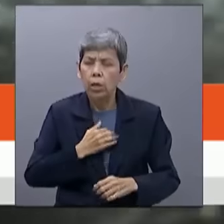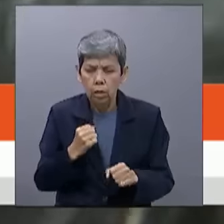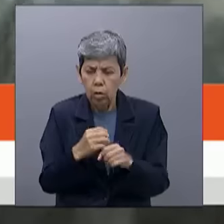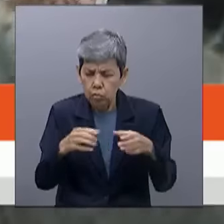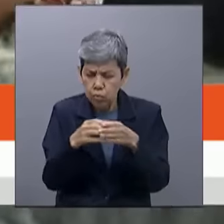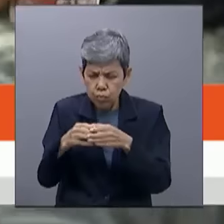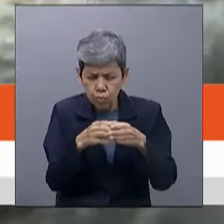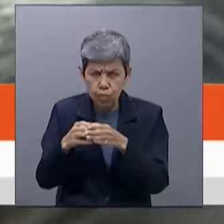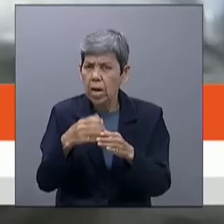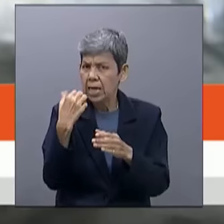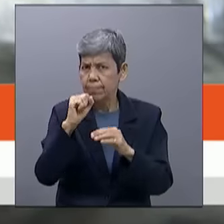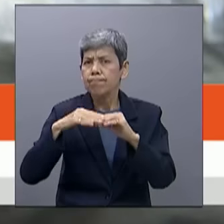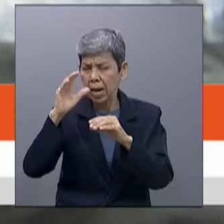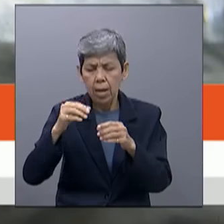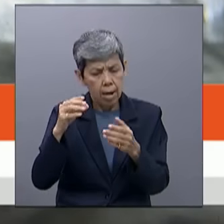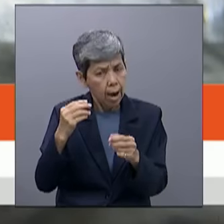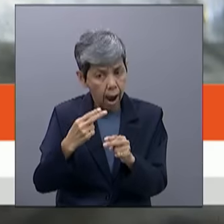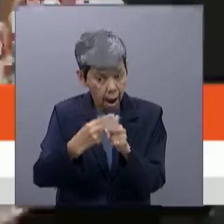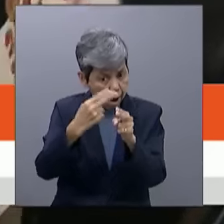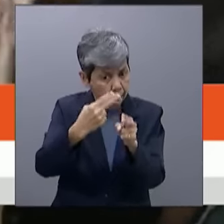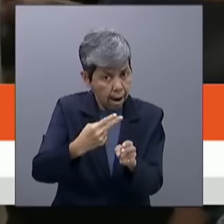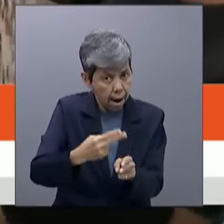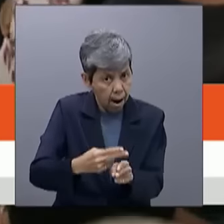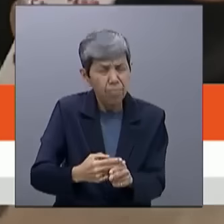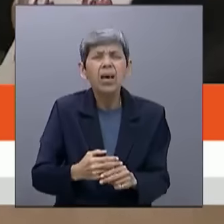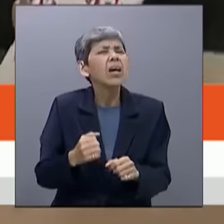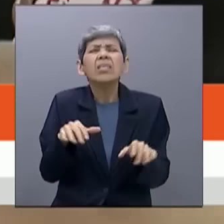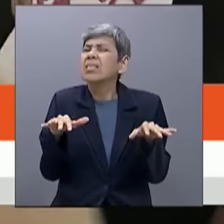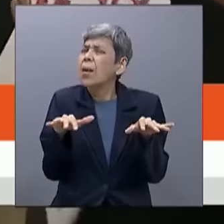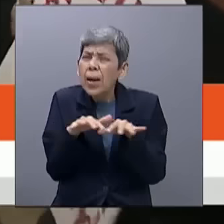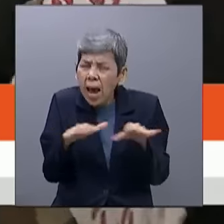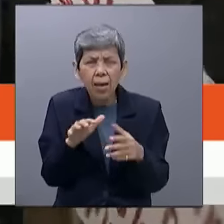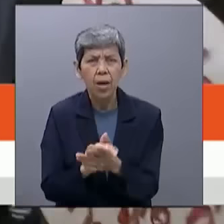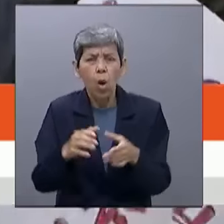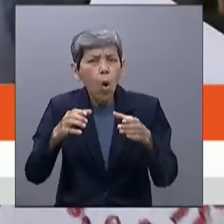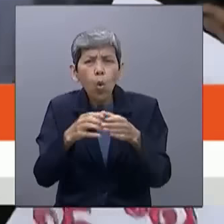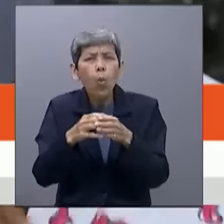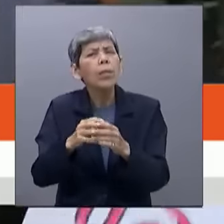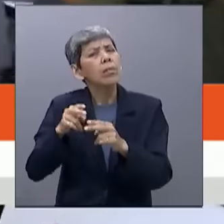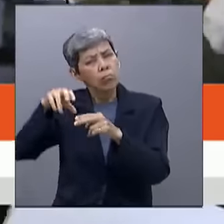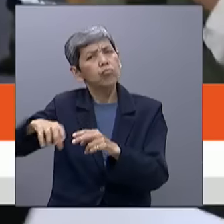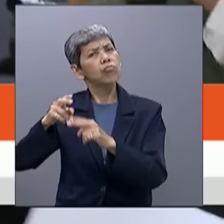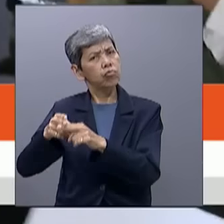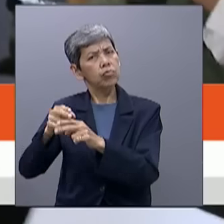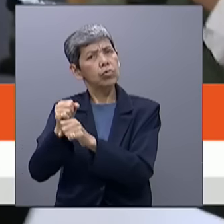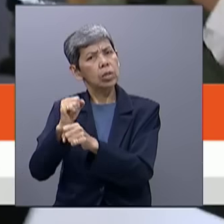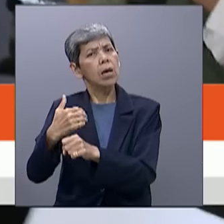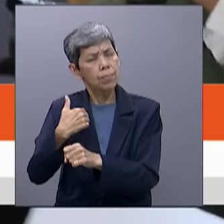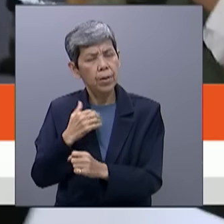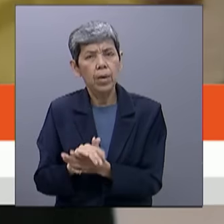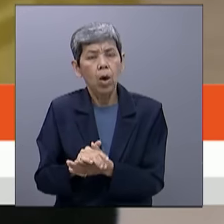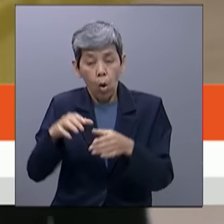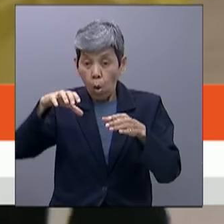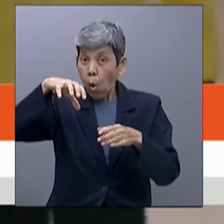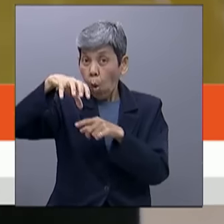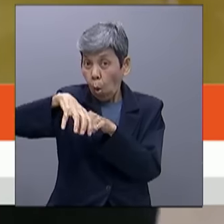ให้ได้มากกว่า10คนน่ะ ฮะ นะคือมันเป็นหลักธรรมดาอยู่แล้วแม้แต่กลุ่มองค์กรอิสระเนี่ยประธานโทษแ